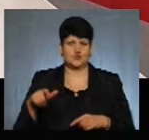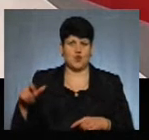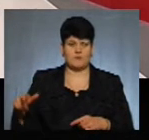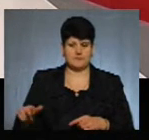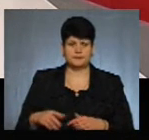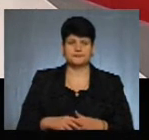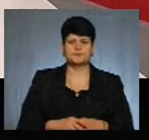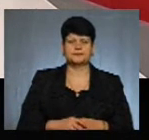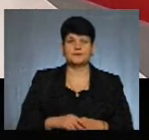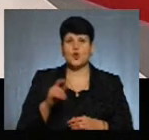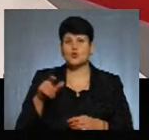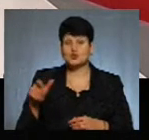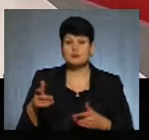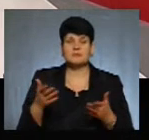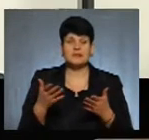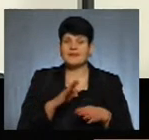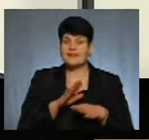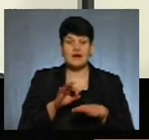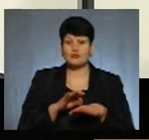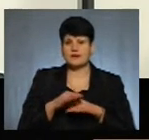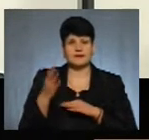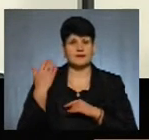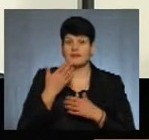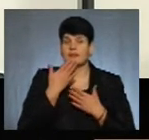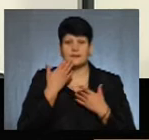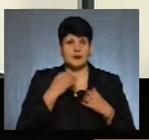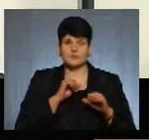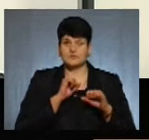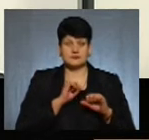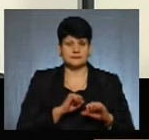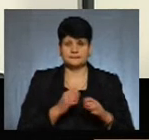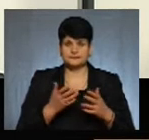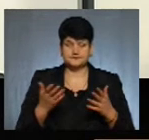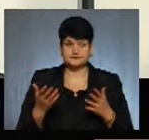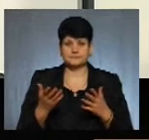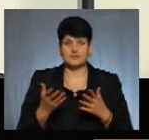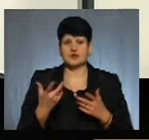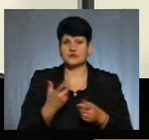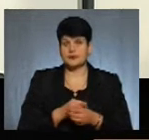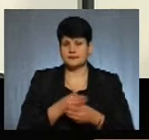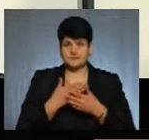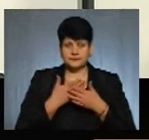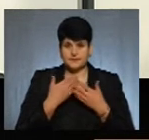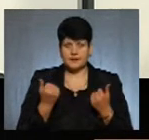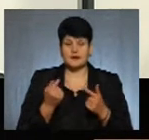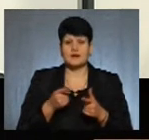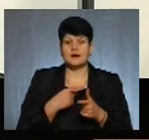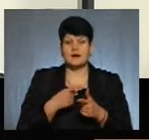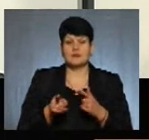особам. Особам, які не хворіли, не мають імунного захисту, тобто не щеплені